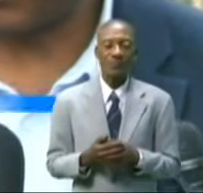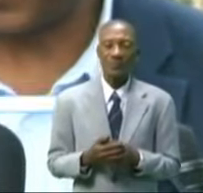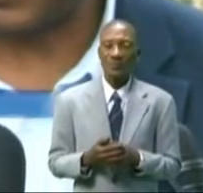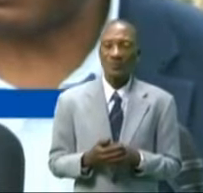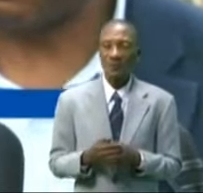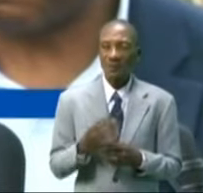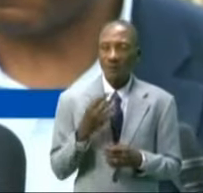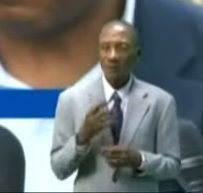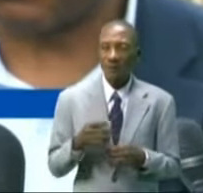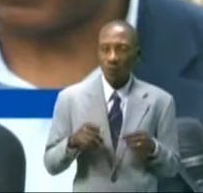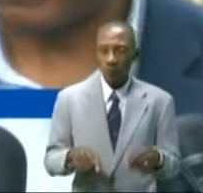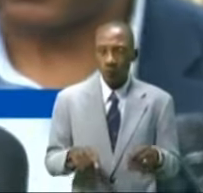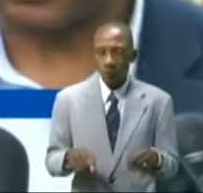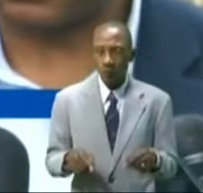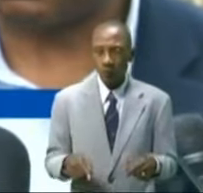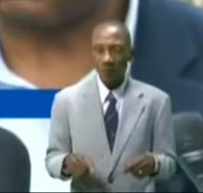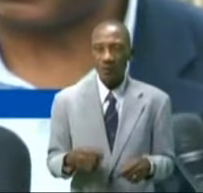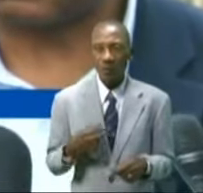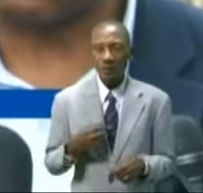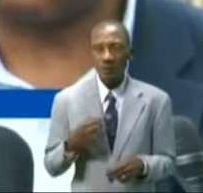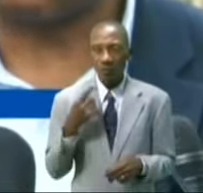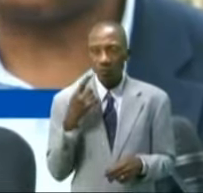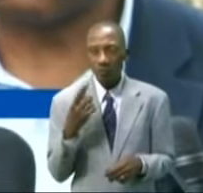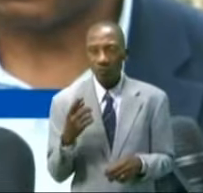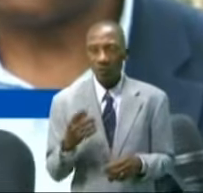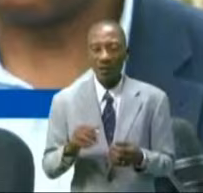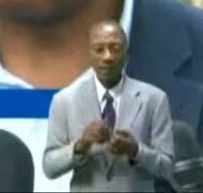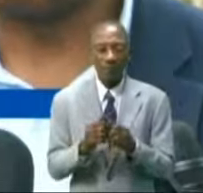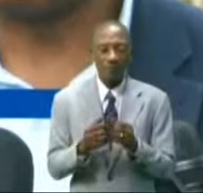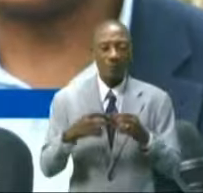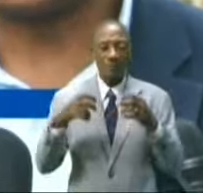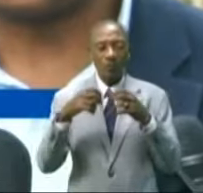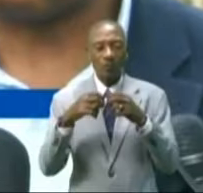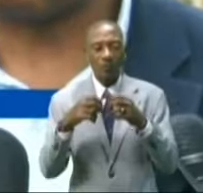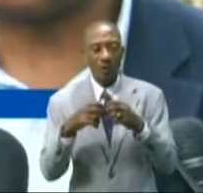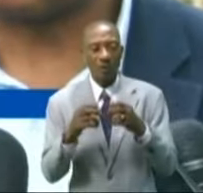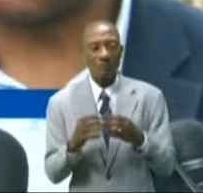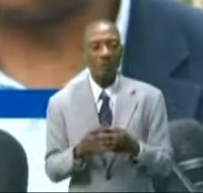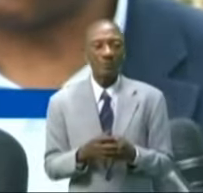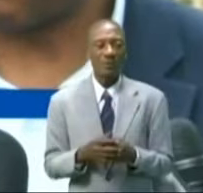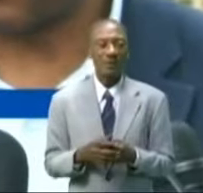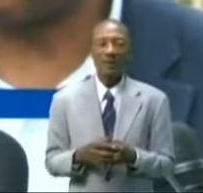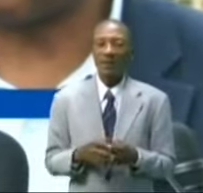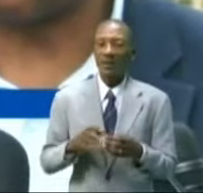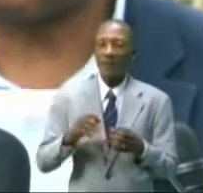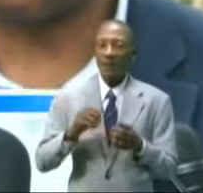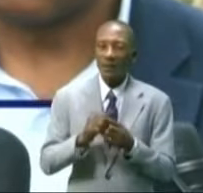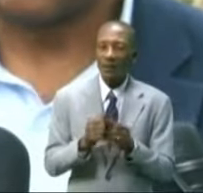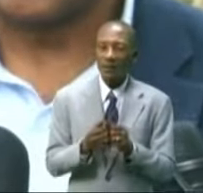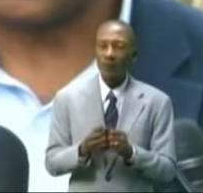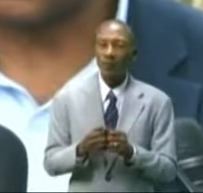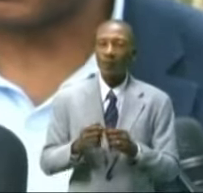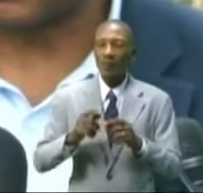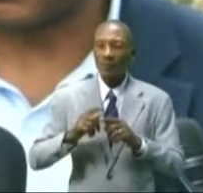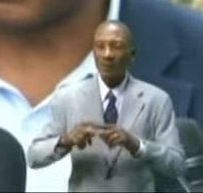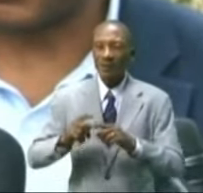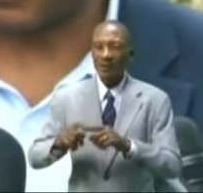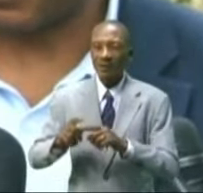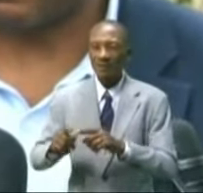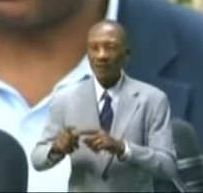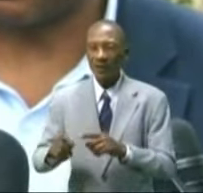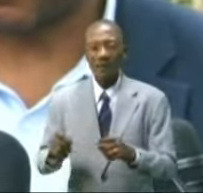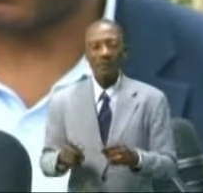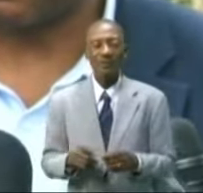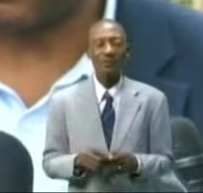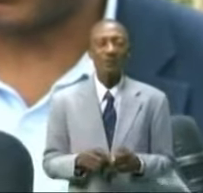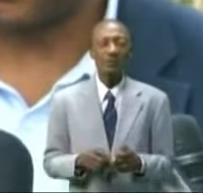Aujourd'hui, avec la demande d'électrification de tout le système, parce qu'on a besoin de voitures électriques, etc.,